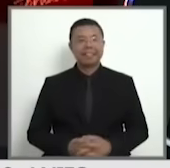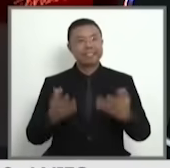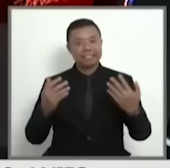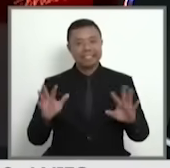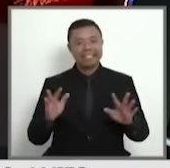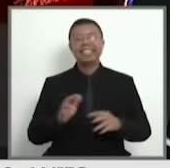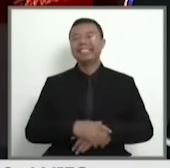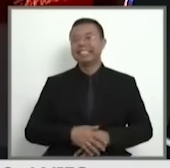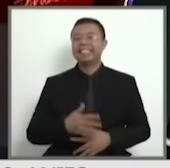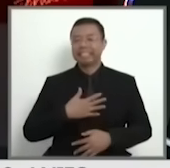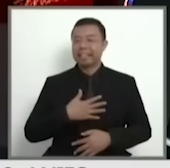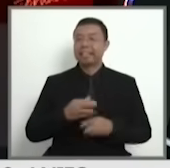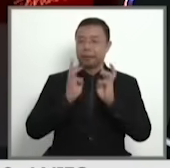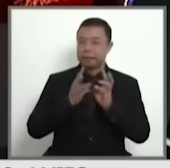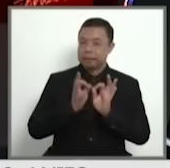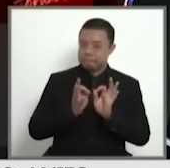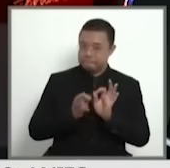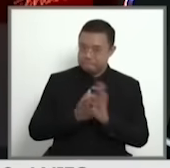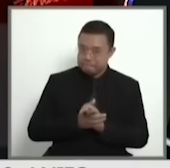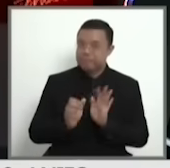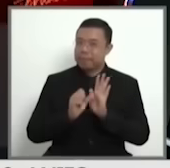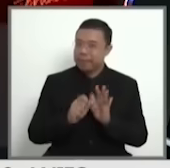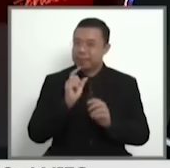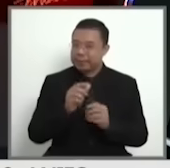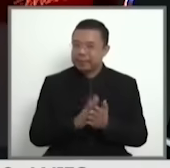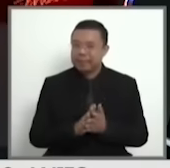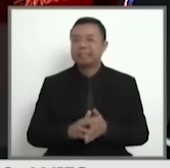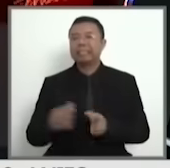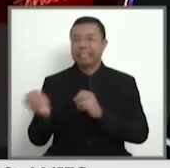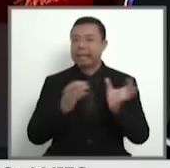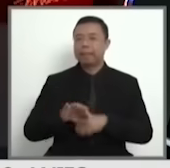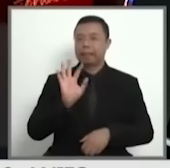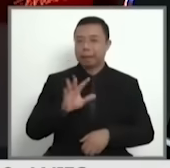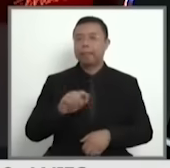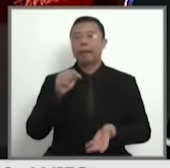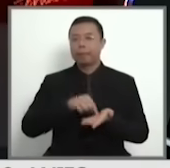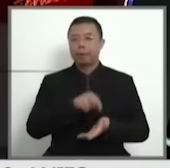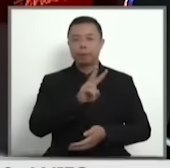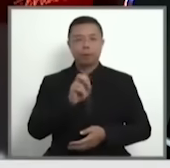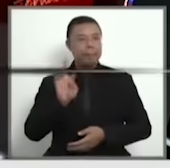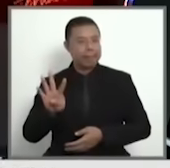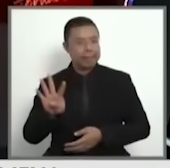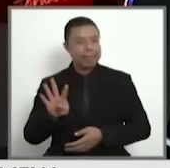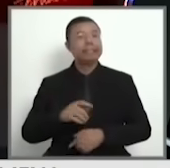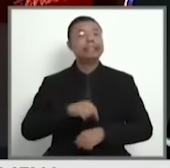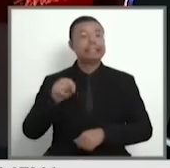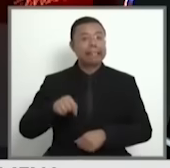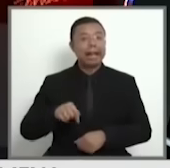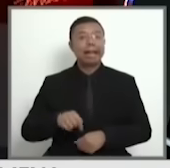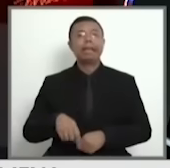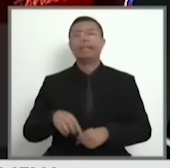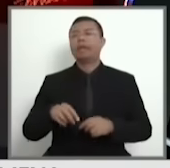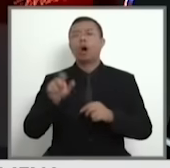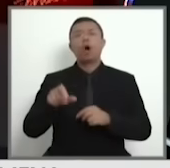ya saya Dwi angia dan androeda merkuri masih memandu debat kelima calon presiden Pemilu tahun 2024 Andro ini sesi adalah